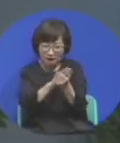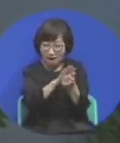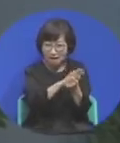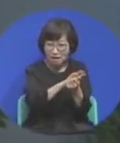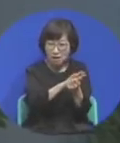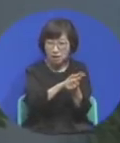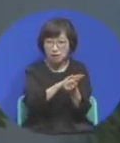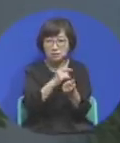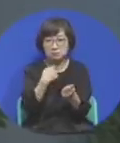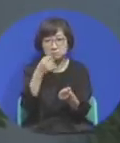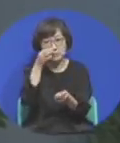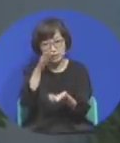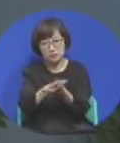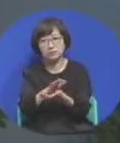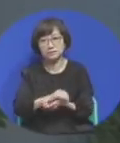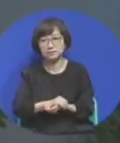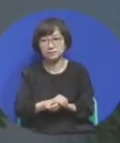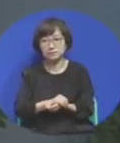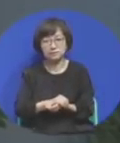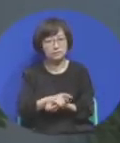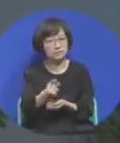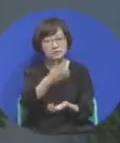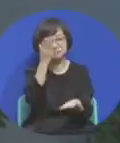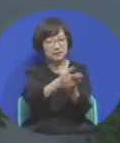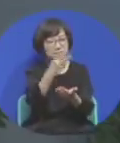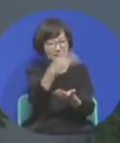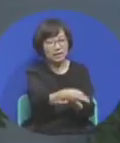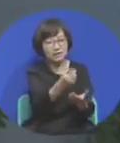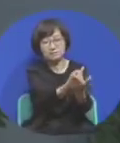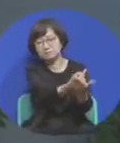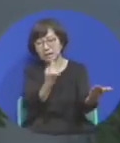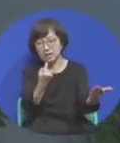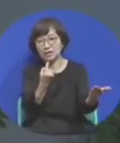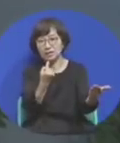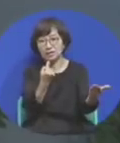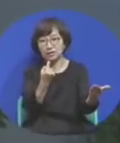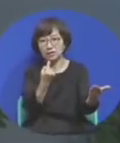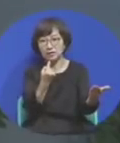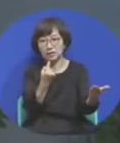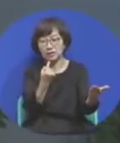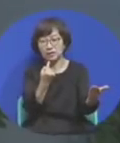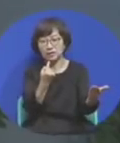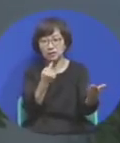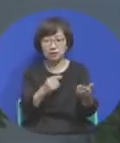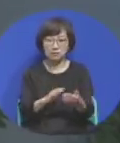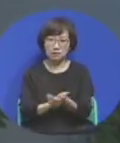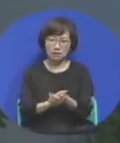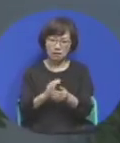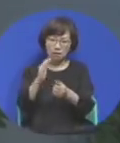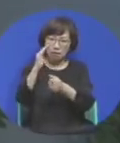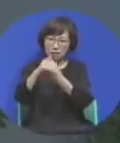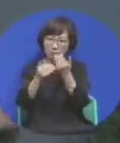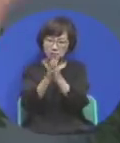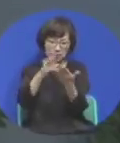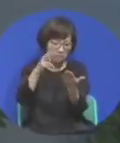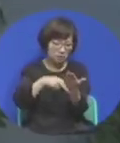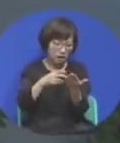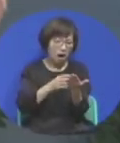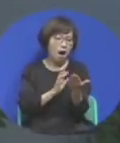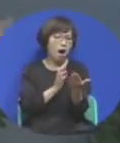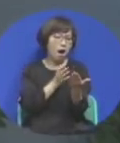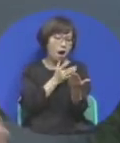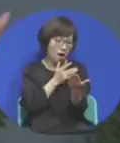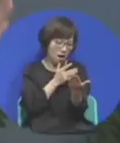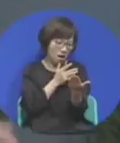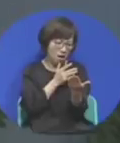to comfort mankind. 나오라는 겁니다. Come out from that. 저는 그거 보면서 그렇다. 내가 속았구나. 오직 예수